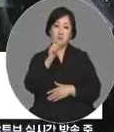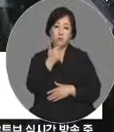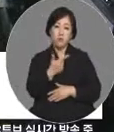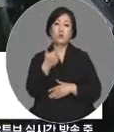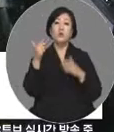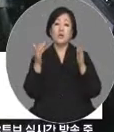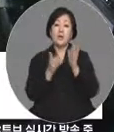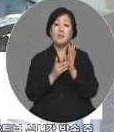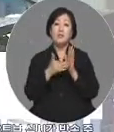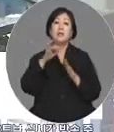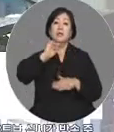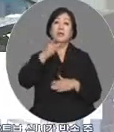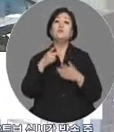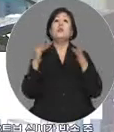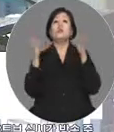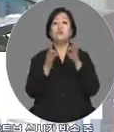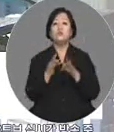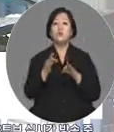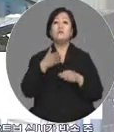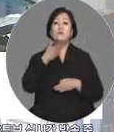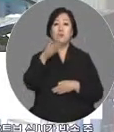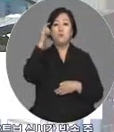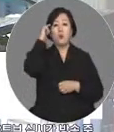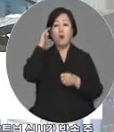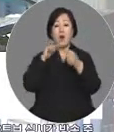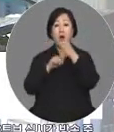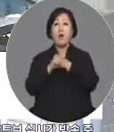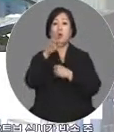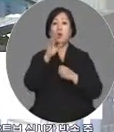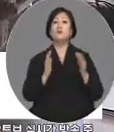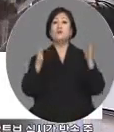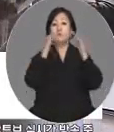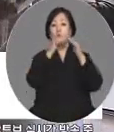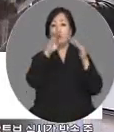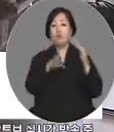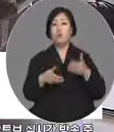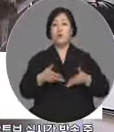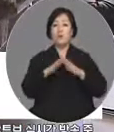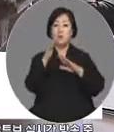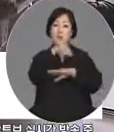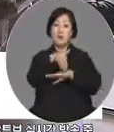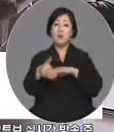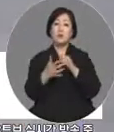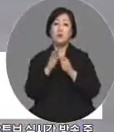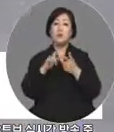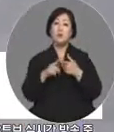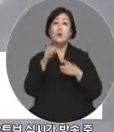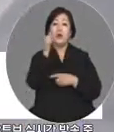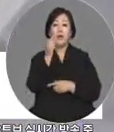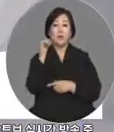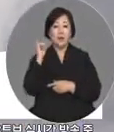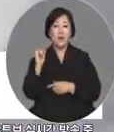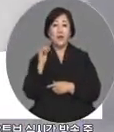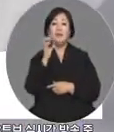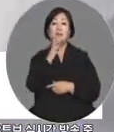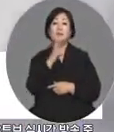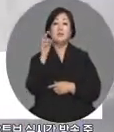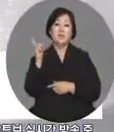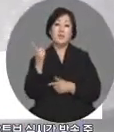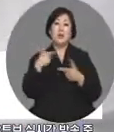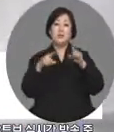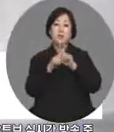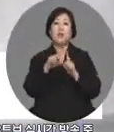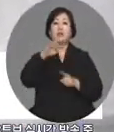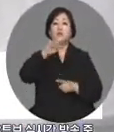2026년까지 탄소중립 전문과학원도 건립할 계획으로 있습니다. 인근에 AI라든가 3D 프린팅,